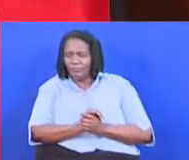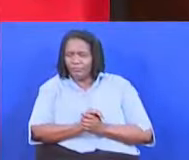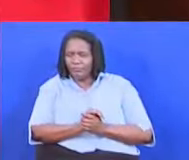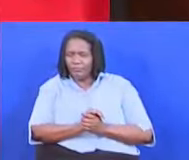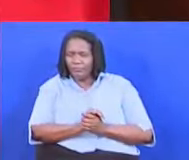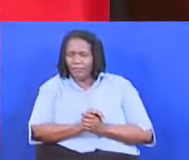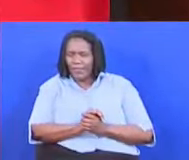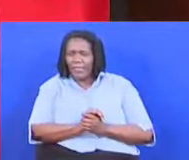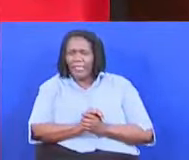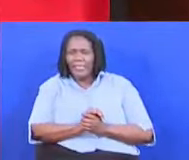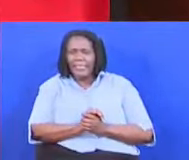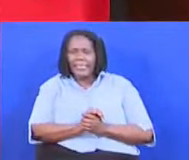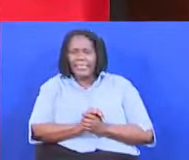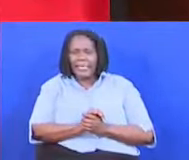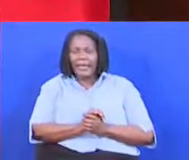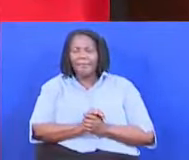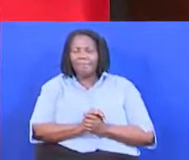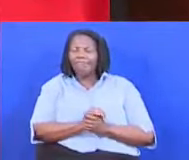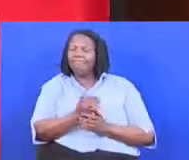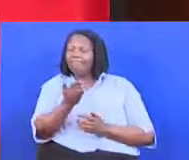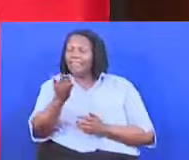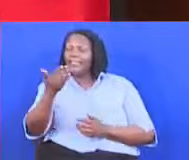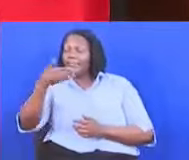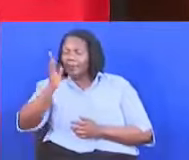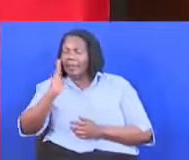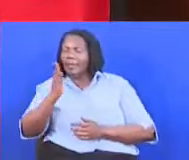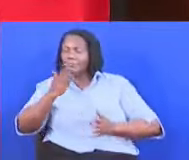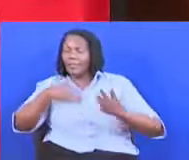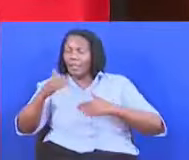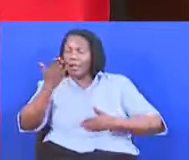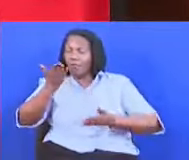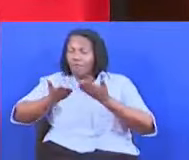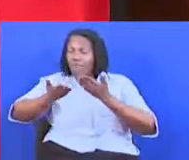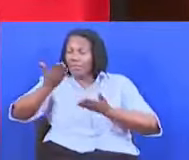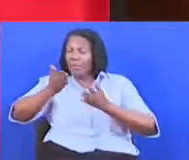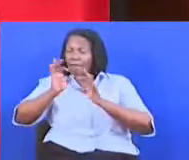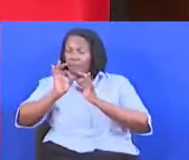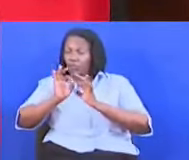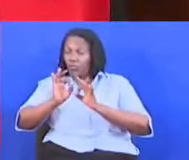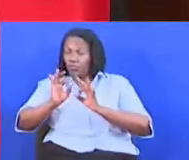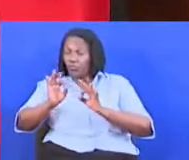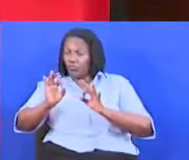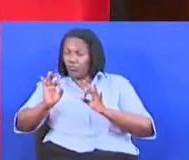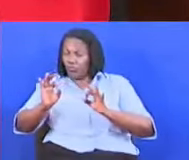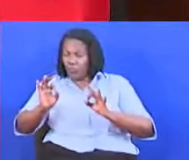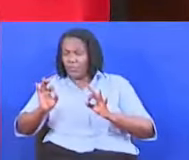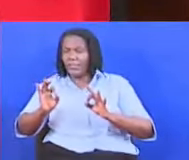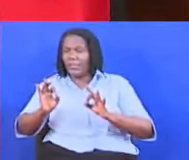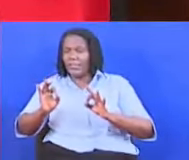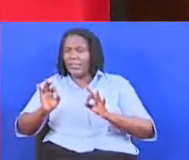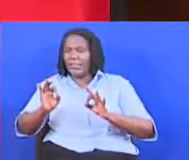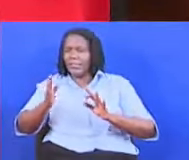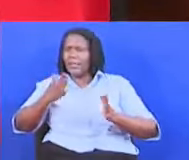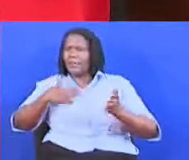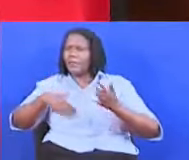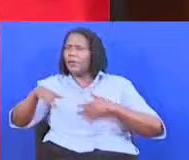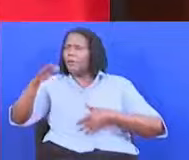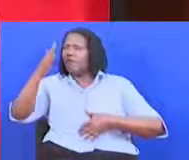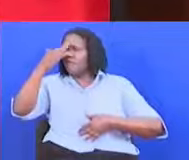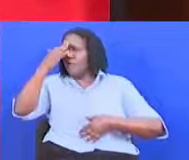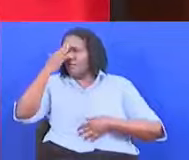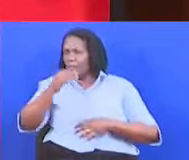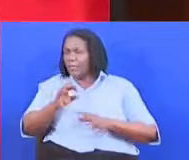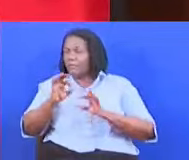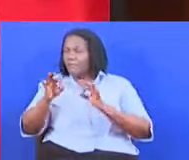ili serikali iweze kupima balozi zetu kwa ufanisi zaidi, je, serikali ipo tayari